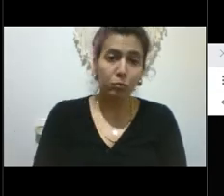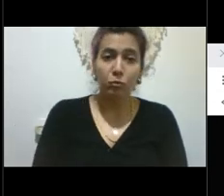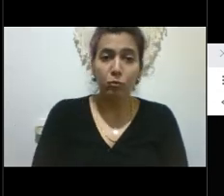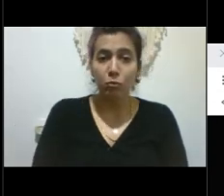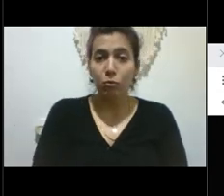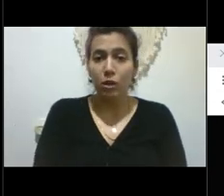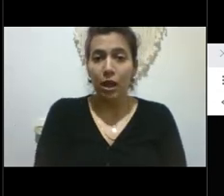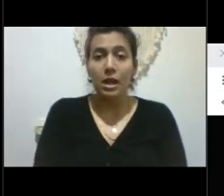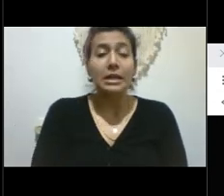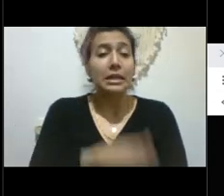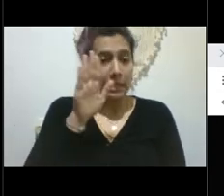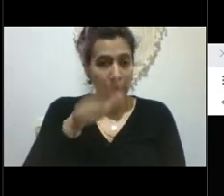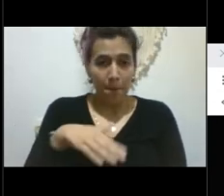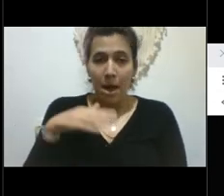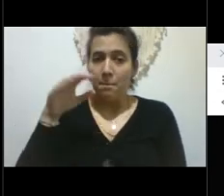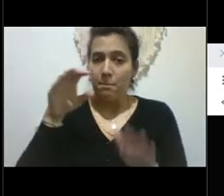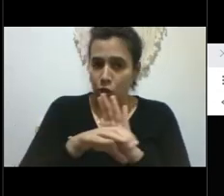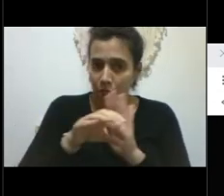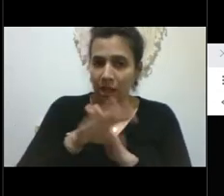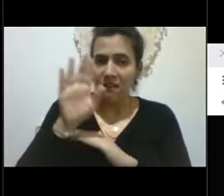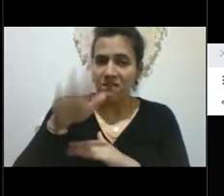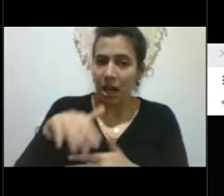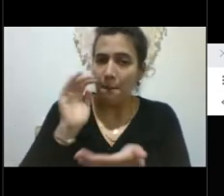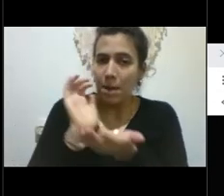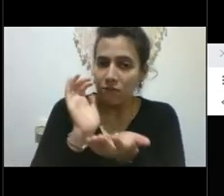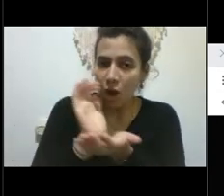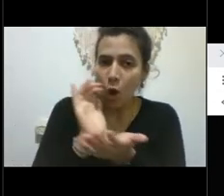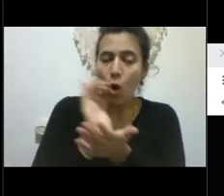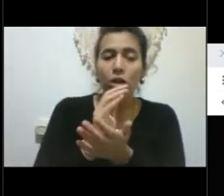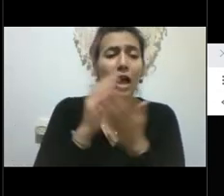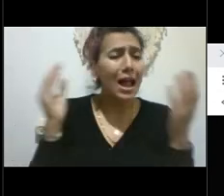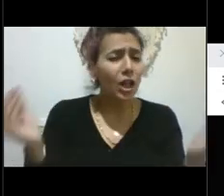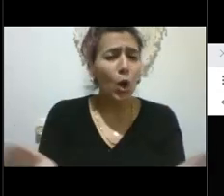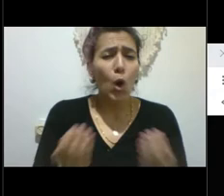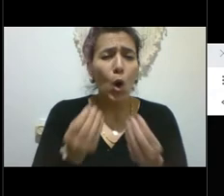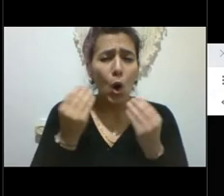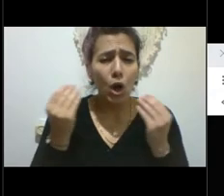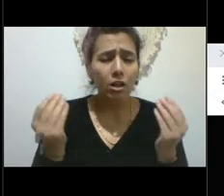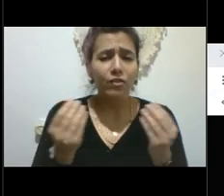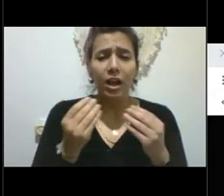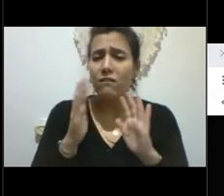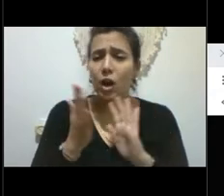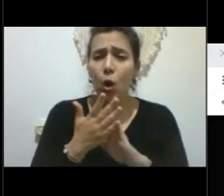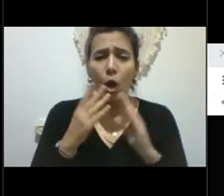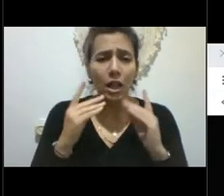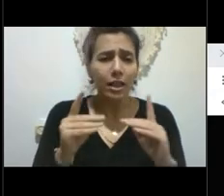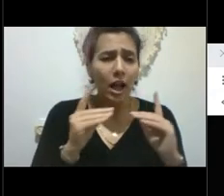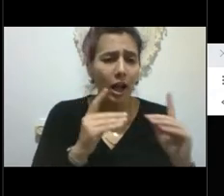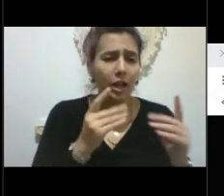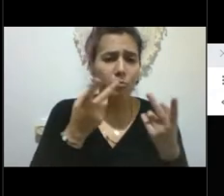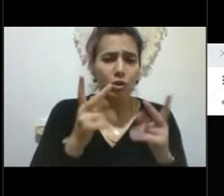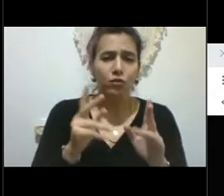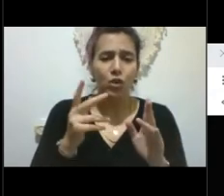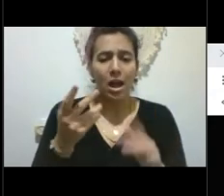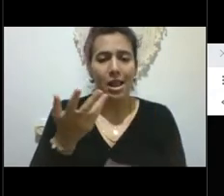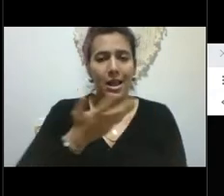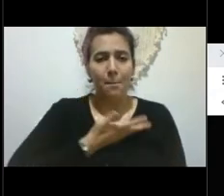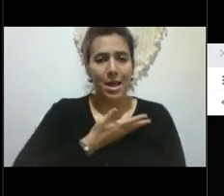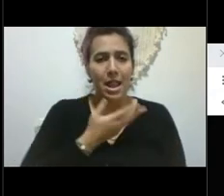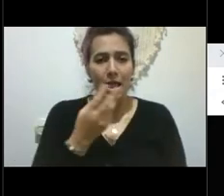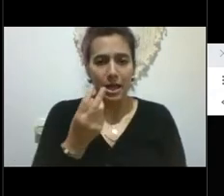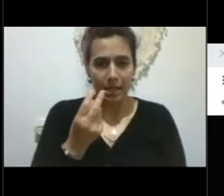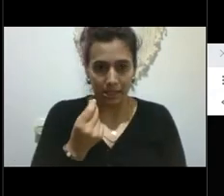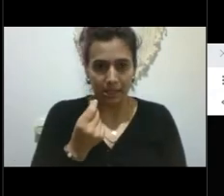גם משקיעים וגם הלוואות, ובעצם כל דרך שאנחנו יכולים להשיג כסף, שהיא לא להוציא אותו מהכיס שלנו.